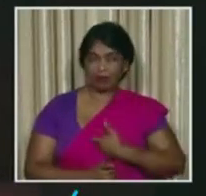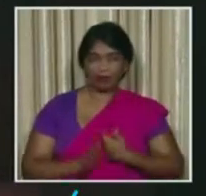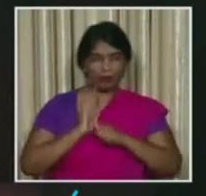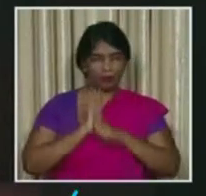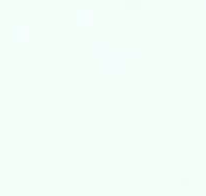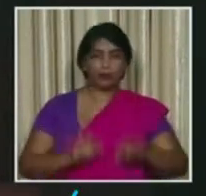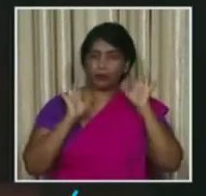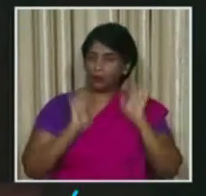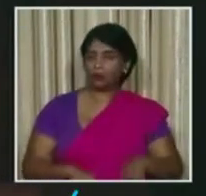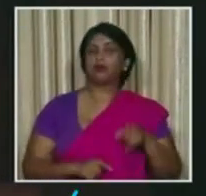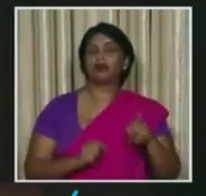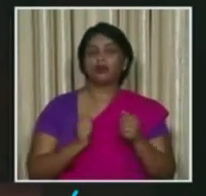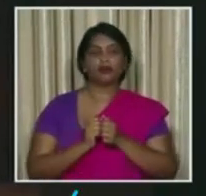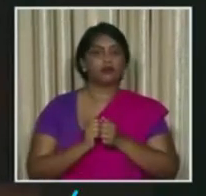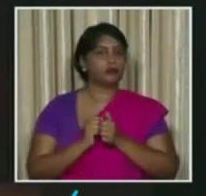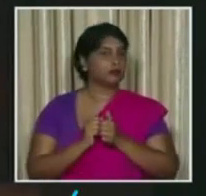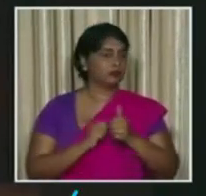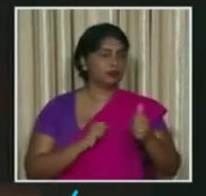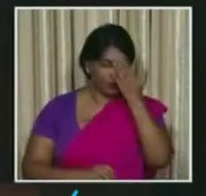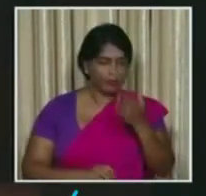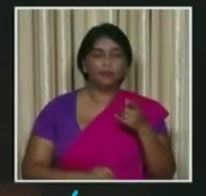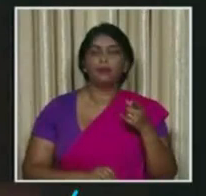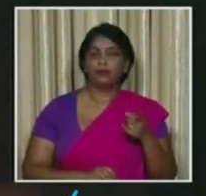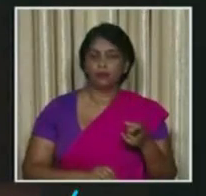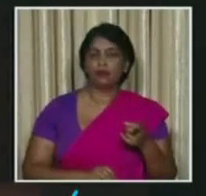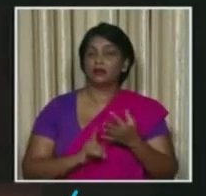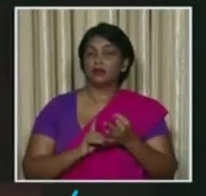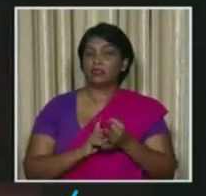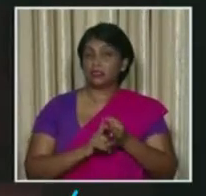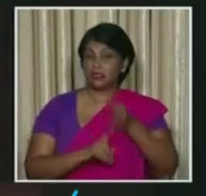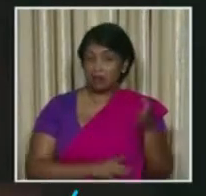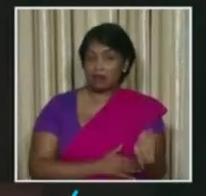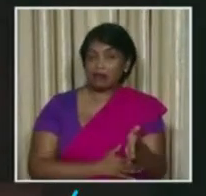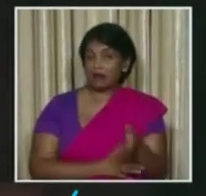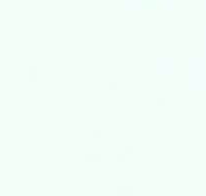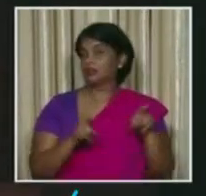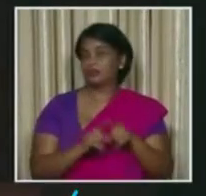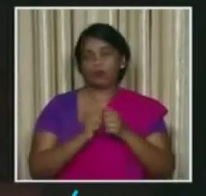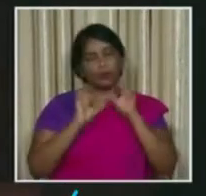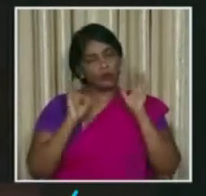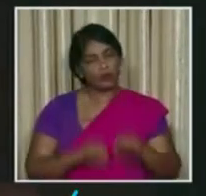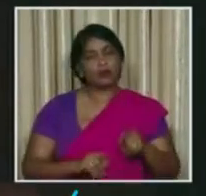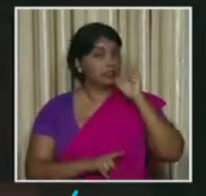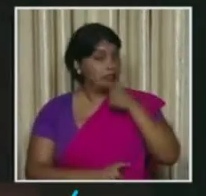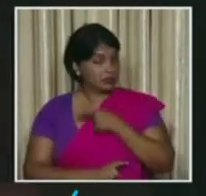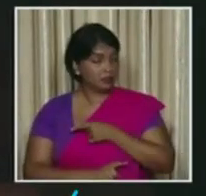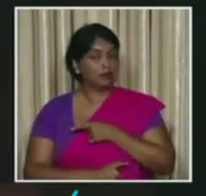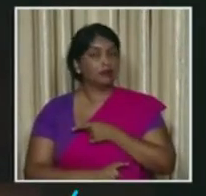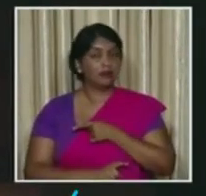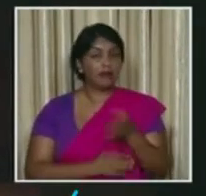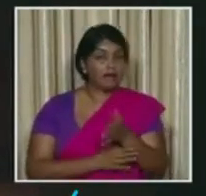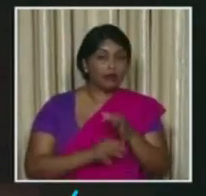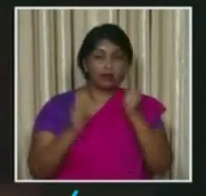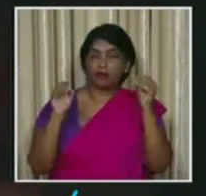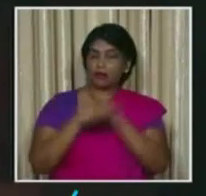කෙලසක් වන ආකාරයේ හැසිරීම් රටාවක නියැලෙන්නේ නැතුව මේ විධායකයේ අතකොලුවක් වෙන්නේ නැතුව මේ විධායකයේ